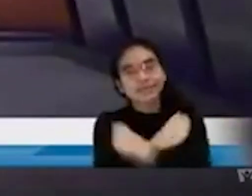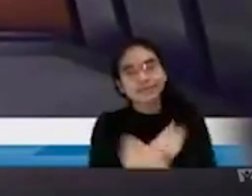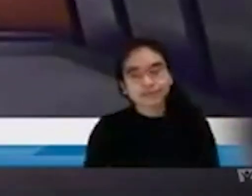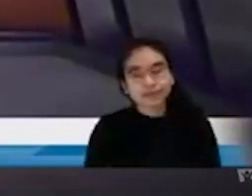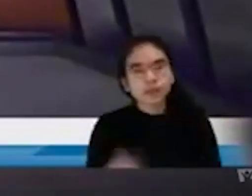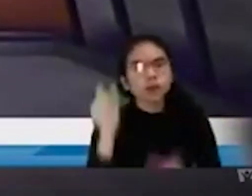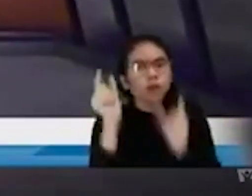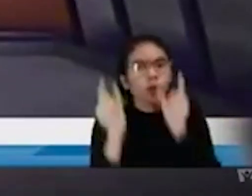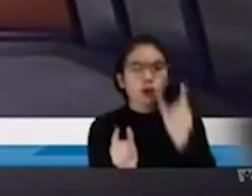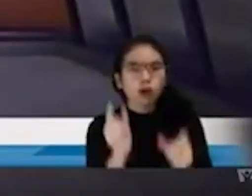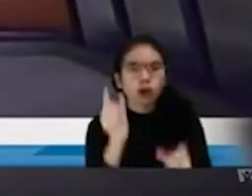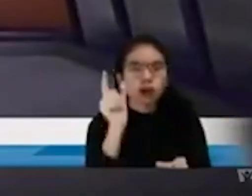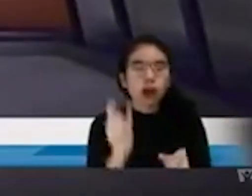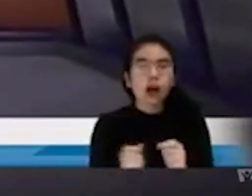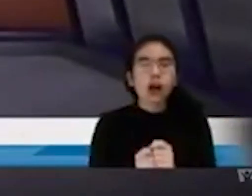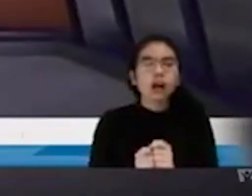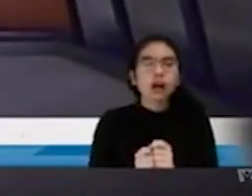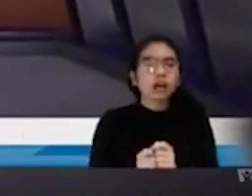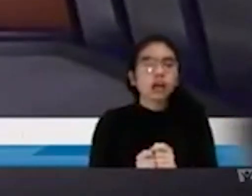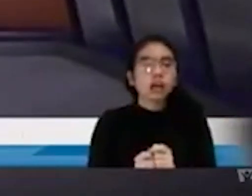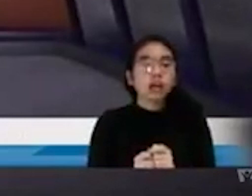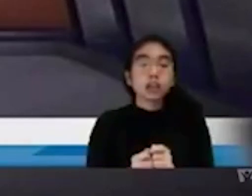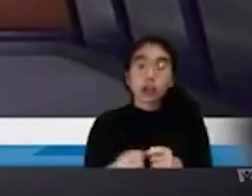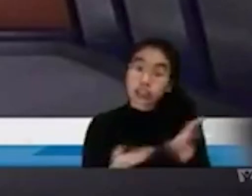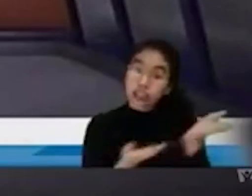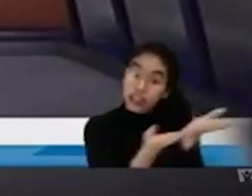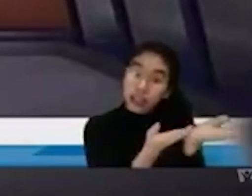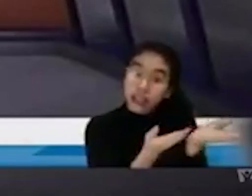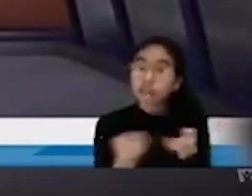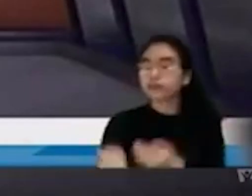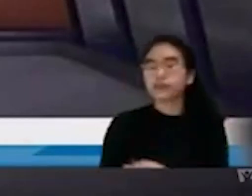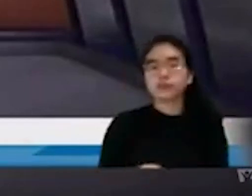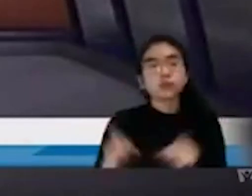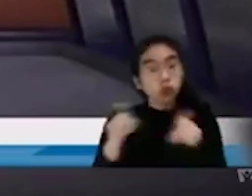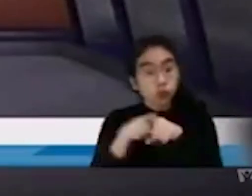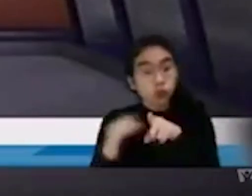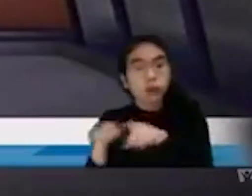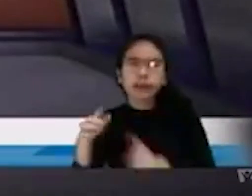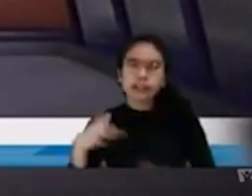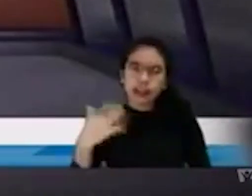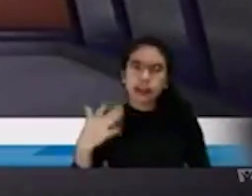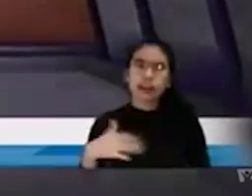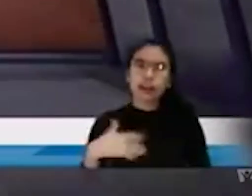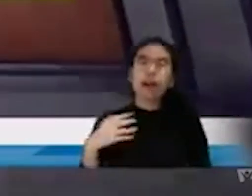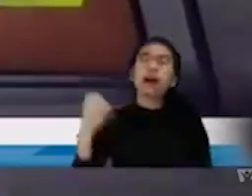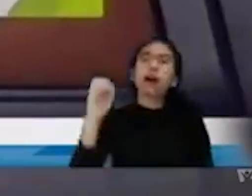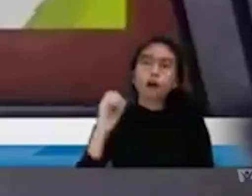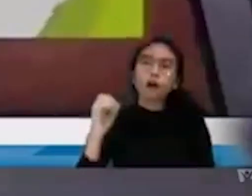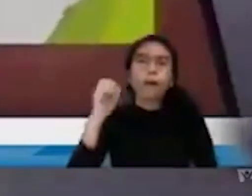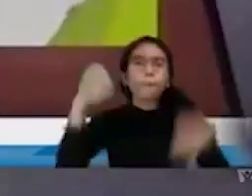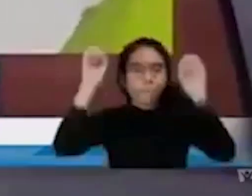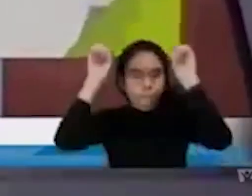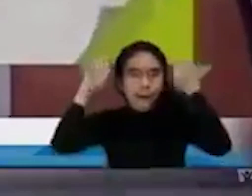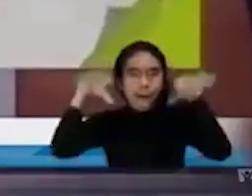merasakan bagaimana pelayanan seperti pelayanan bagi Tuhan. Dan moto rumah sakit